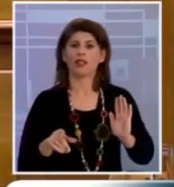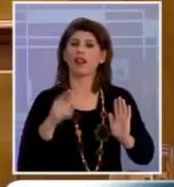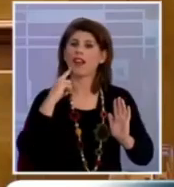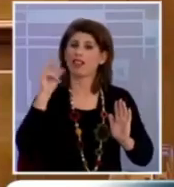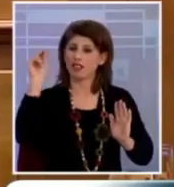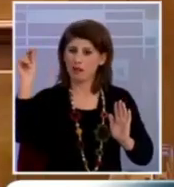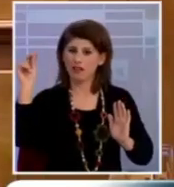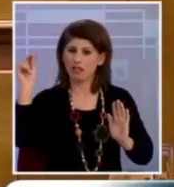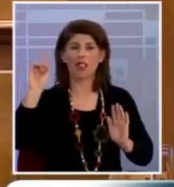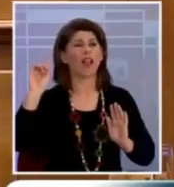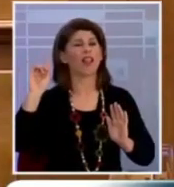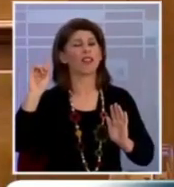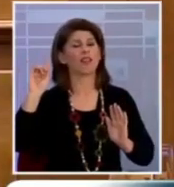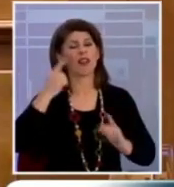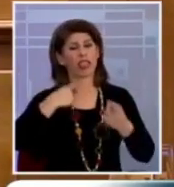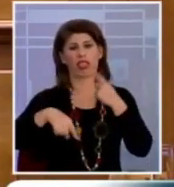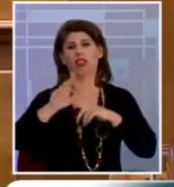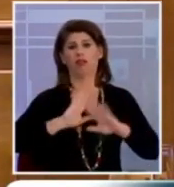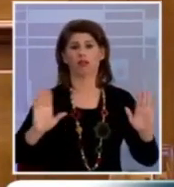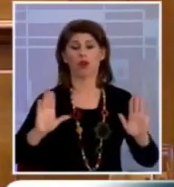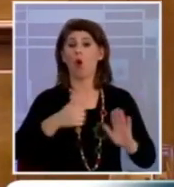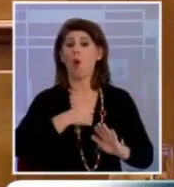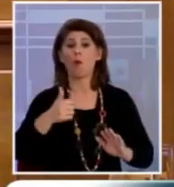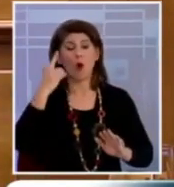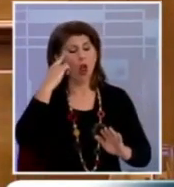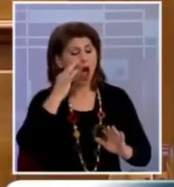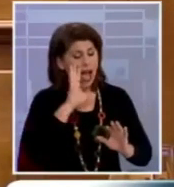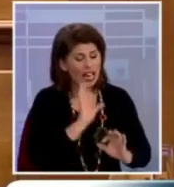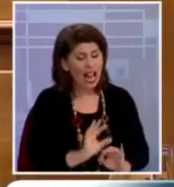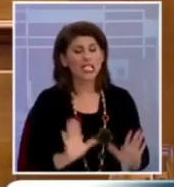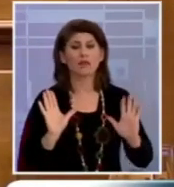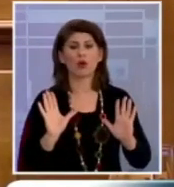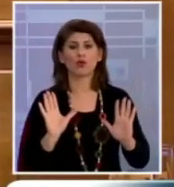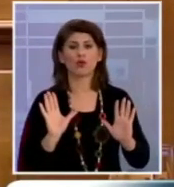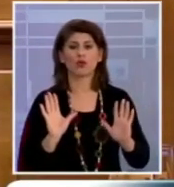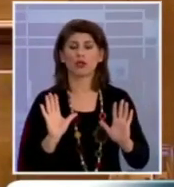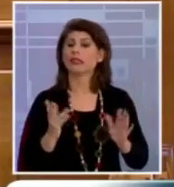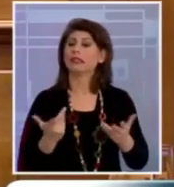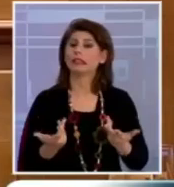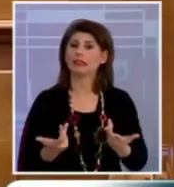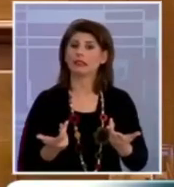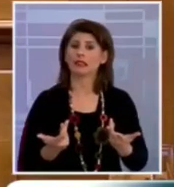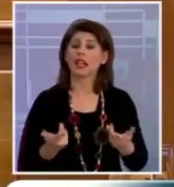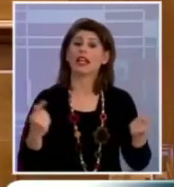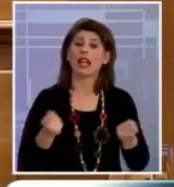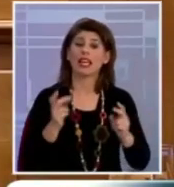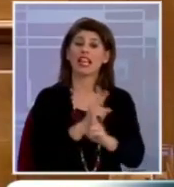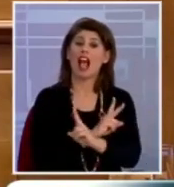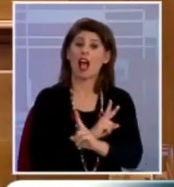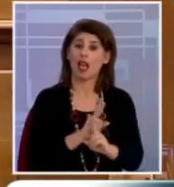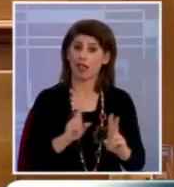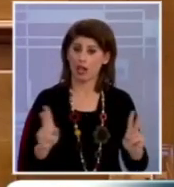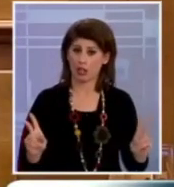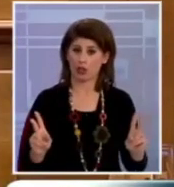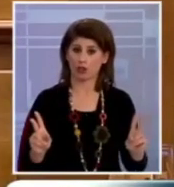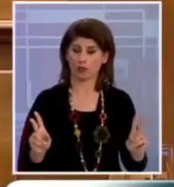δεσμεύσεις. Ο μόνος ρεαλισμός που υπάρχει είναι να γίνει σαφές και